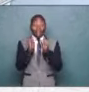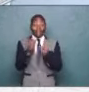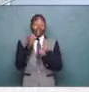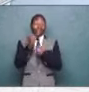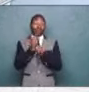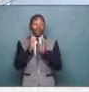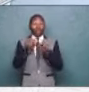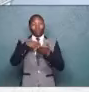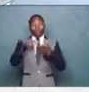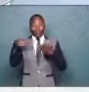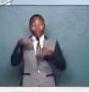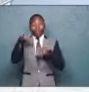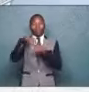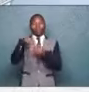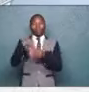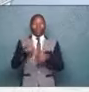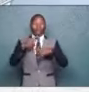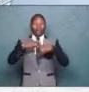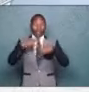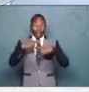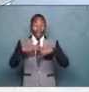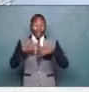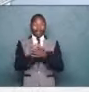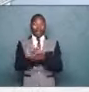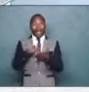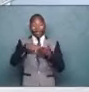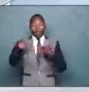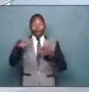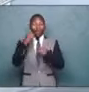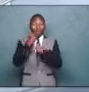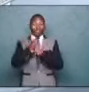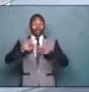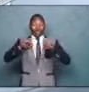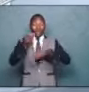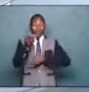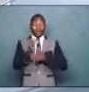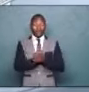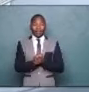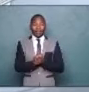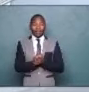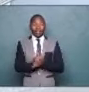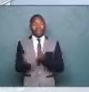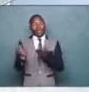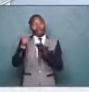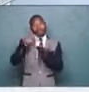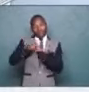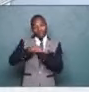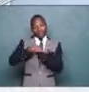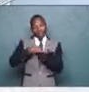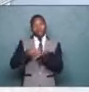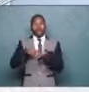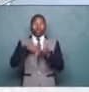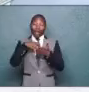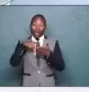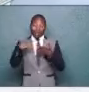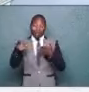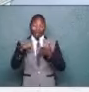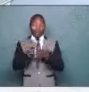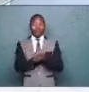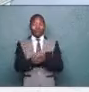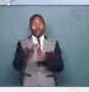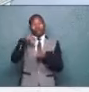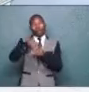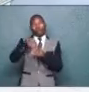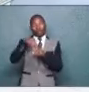akadzayamba. Maina amene alembetsedwe pa ntchito yoyesererayi sadzaphatikizidwa kalembera